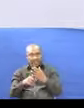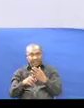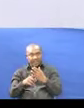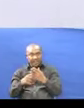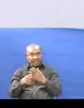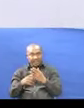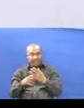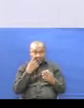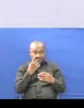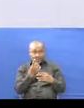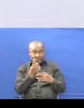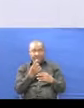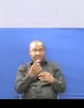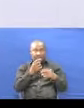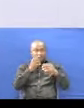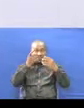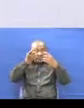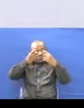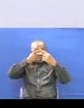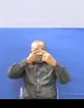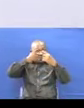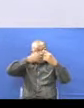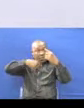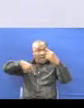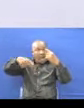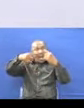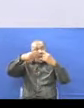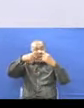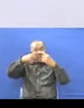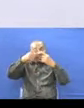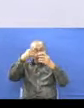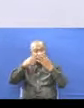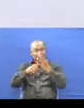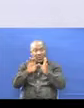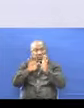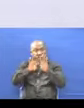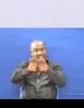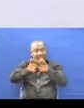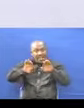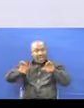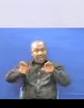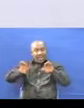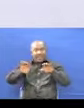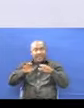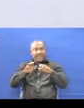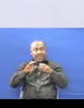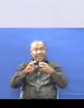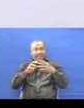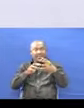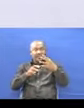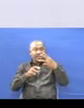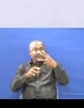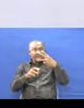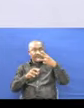sawa. Namna hii. Hapa mba katikati, unakuenda kushoto, unakuenda kulia. Hili